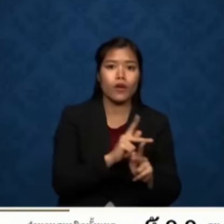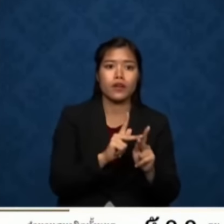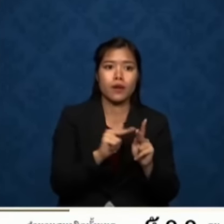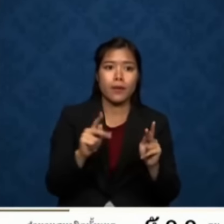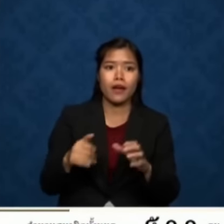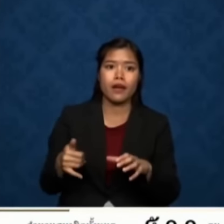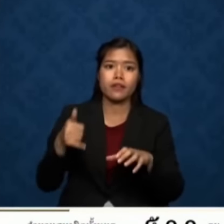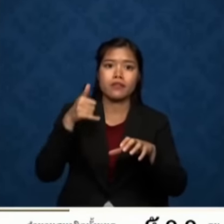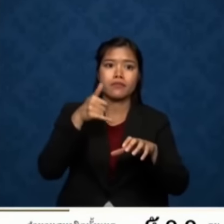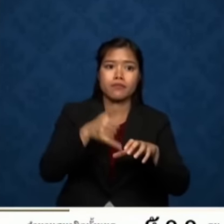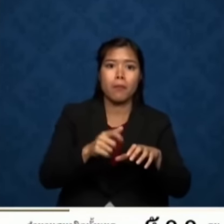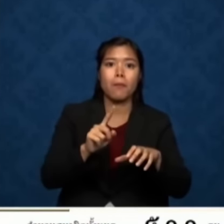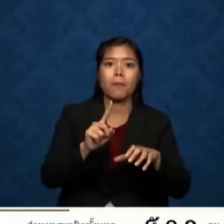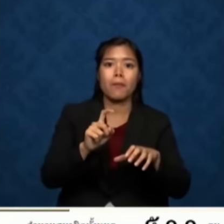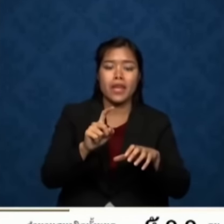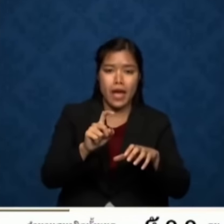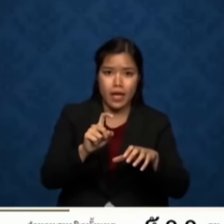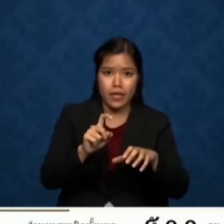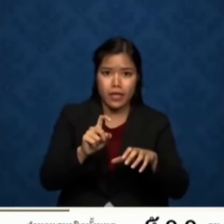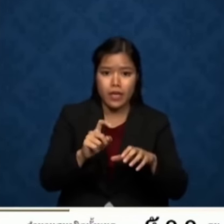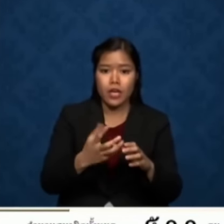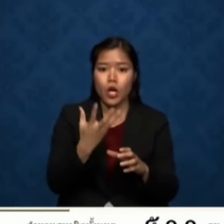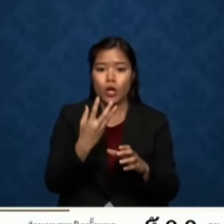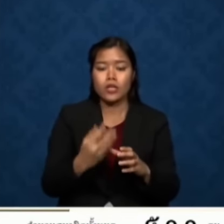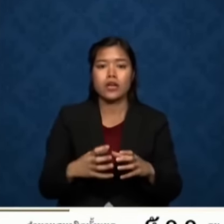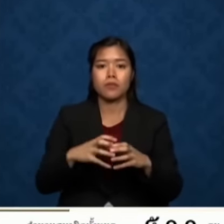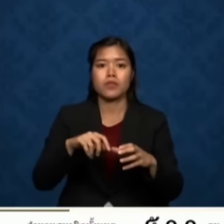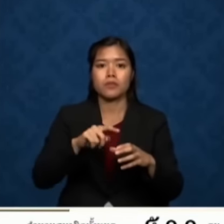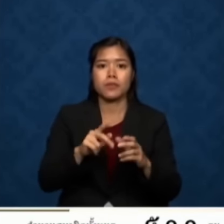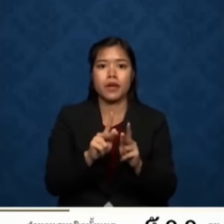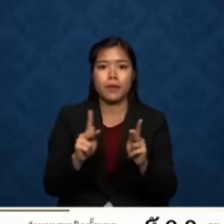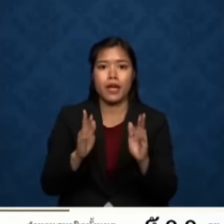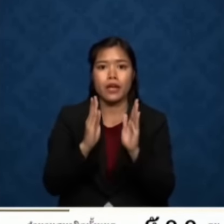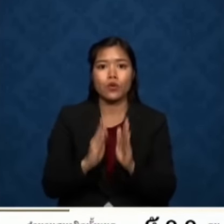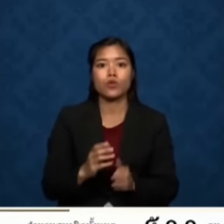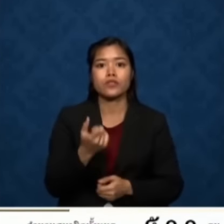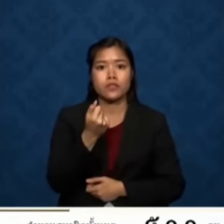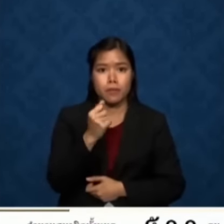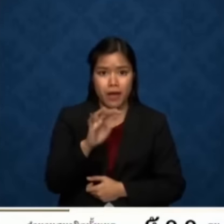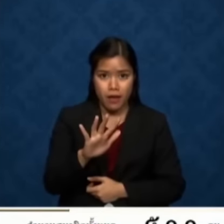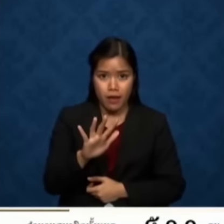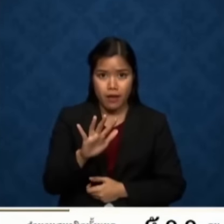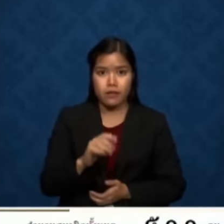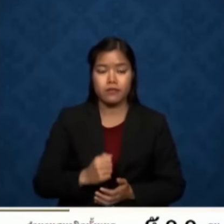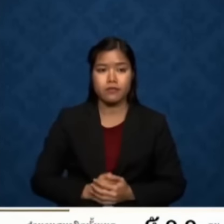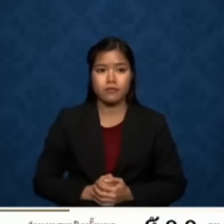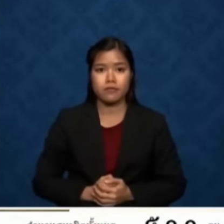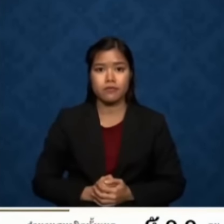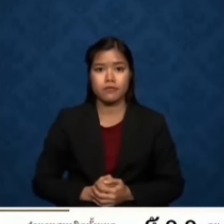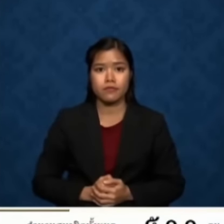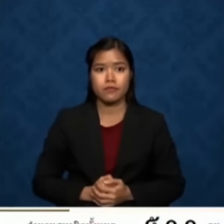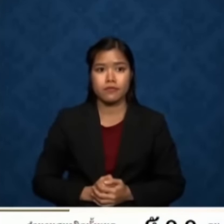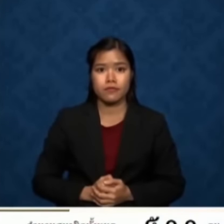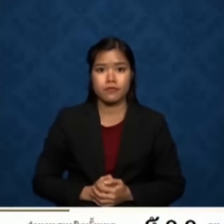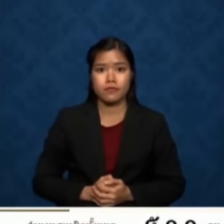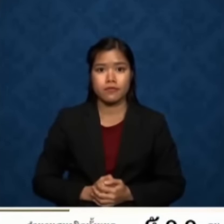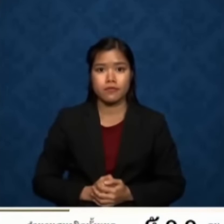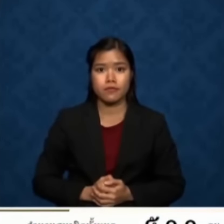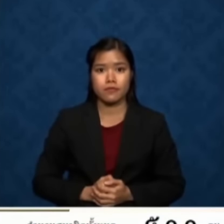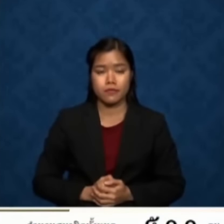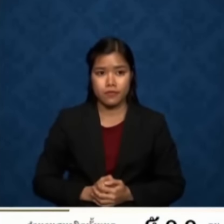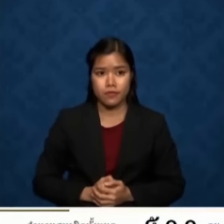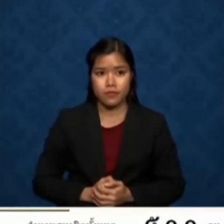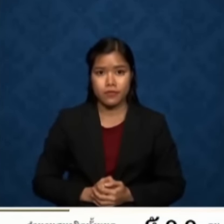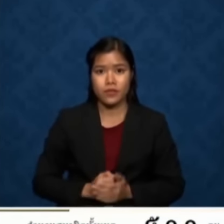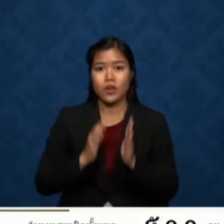ได้ก็เหลือ15คนก็เข้าประชุม คนจากอัยการสูงสุดเนี่ยผมไปบังคับเขา